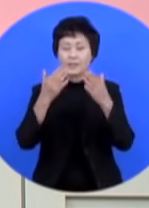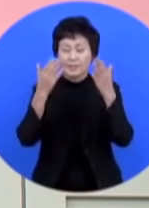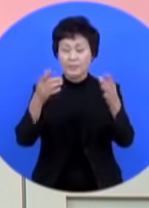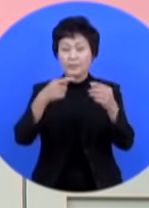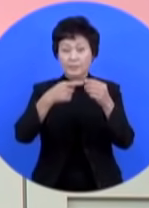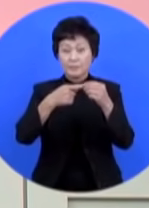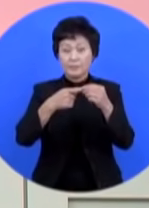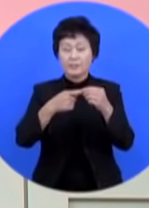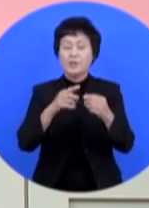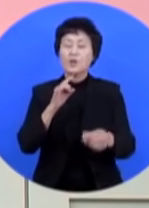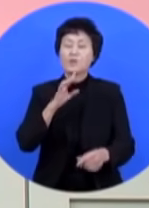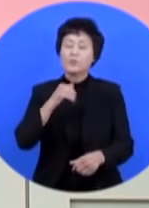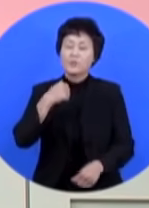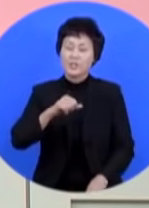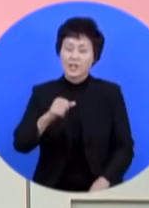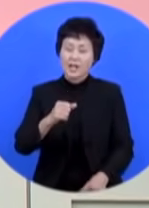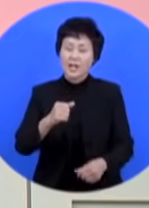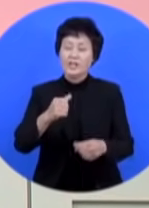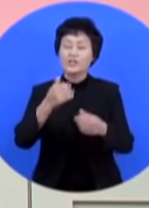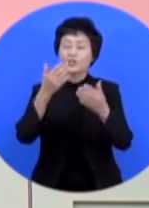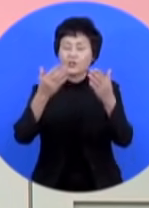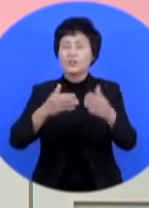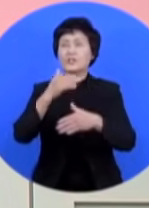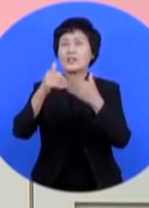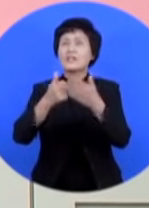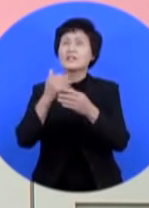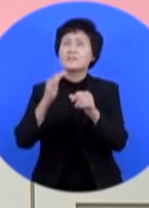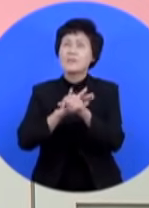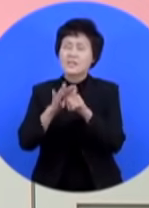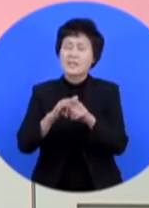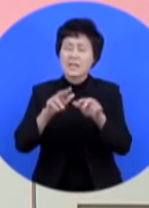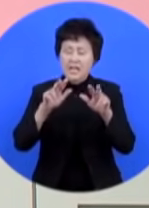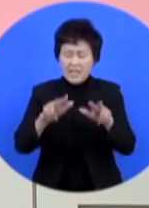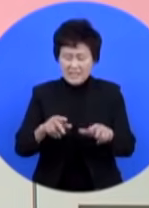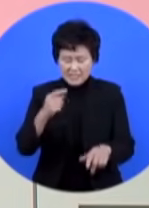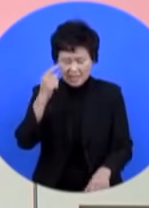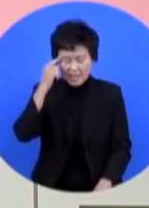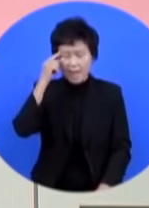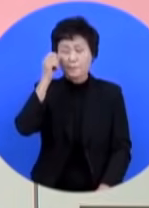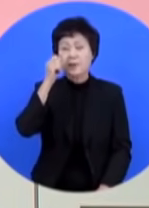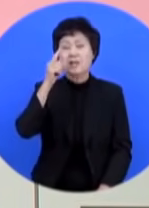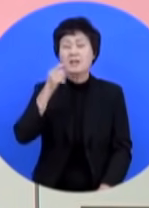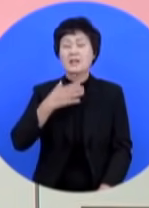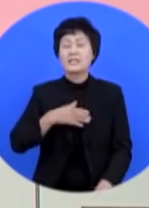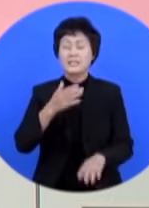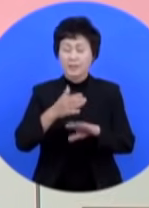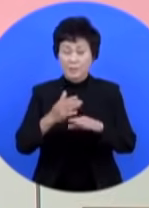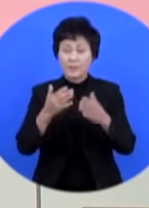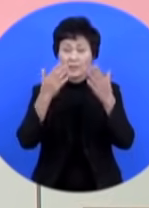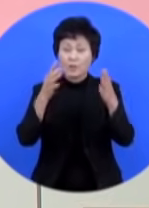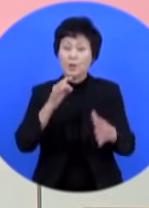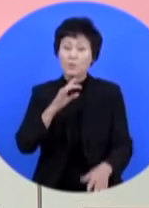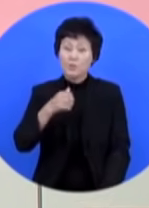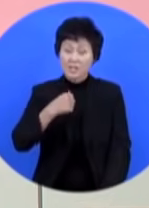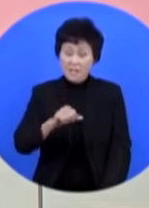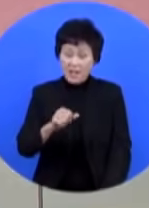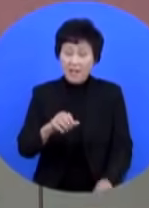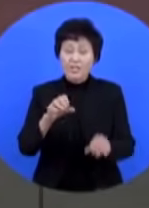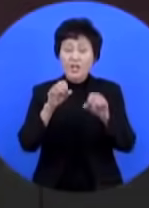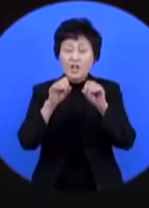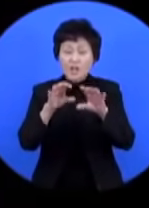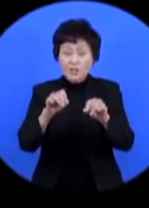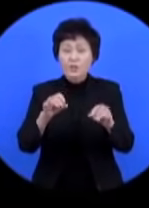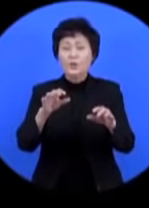아들을 주신 하나님의 사랑을 이제야 확실히 깨닫게 하시니 감사합니다. 하나뿐인 아들 요한이를 선교의 씨앗으로 바친